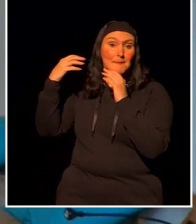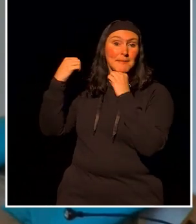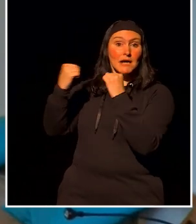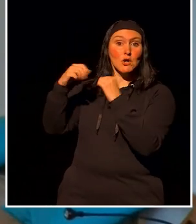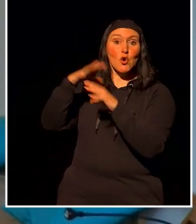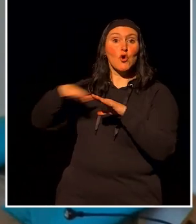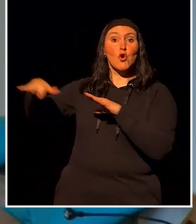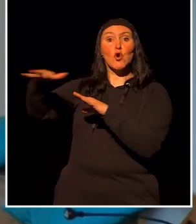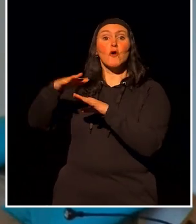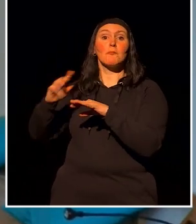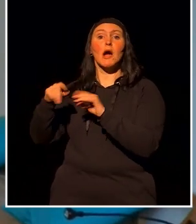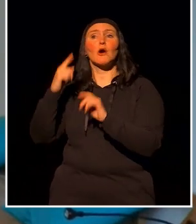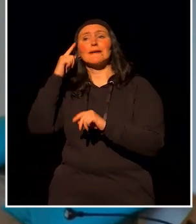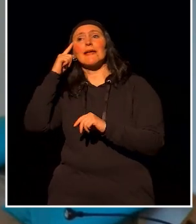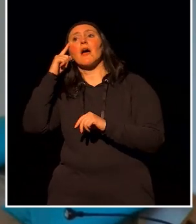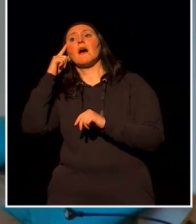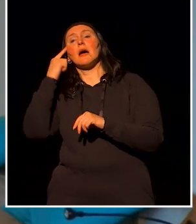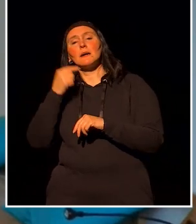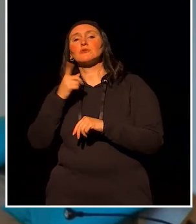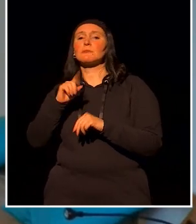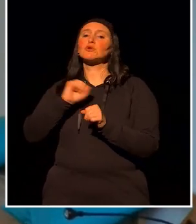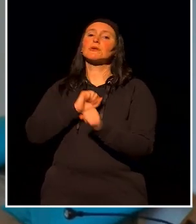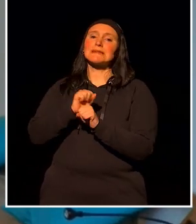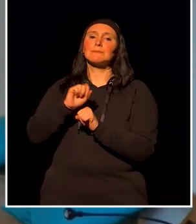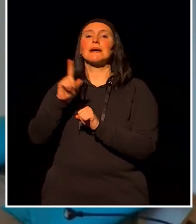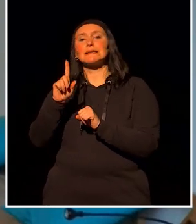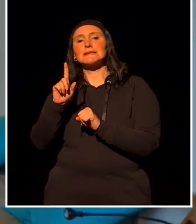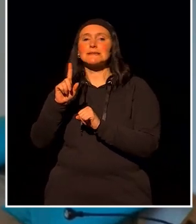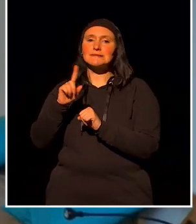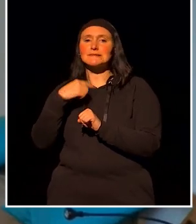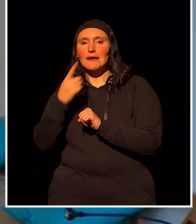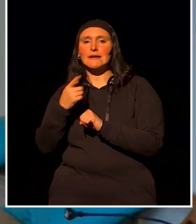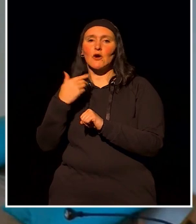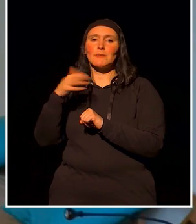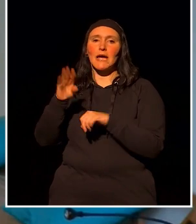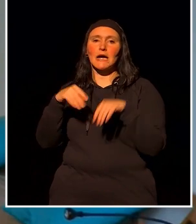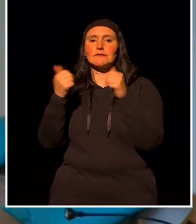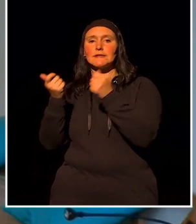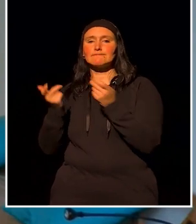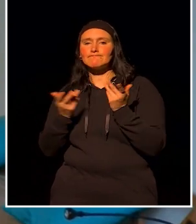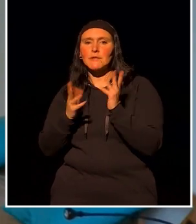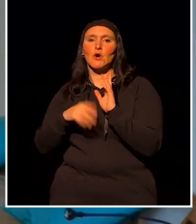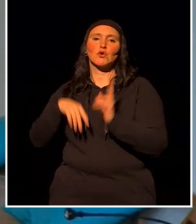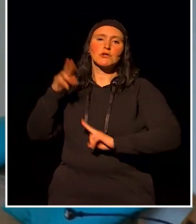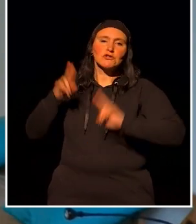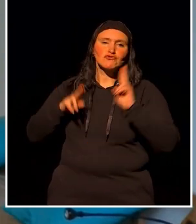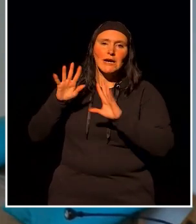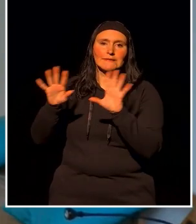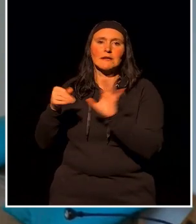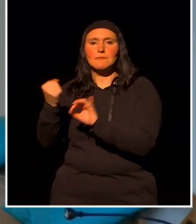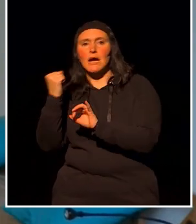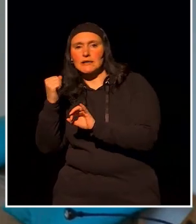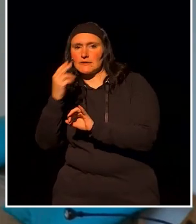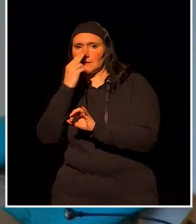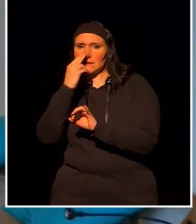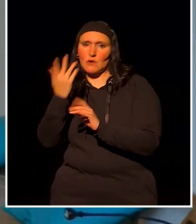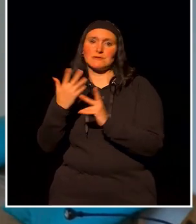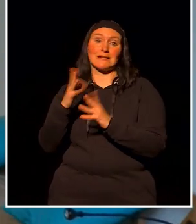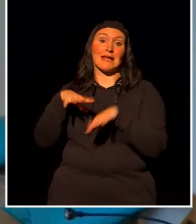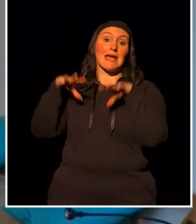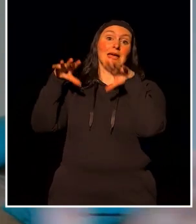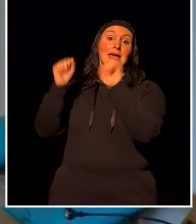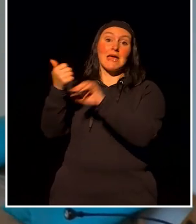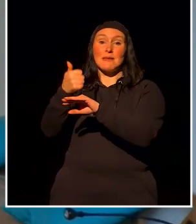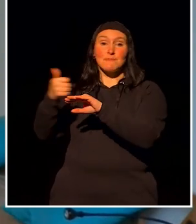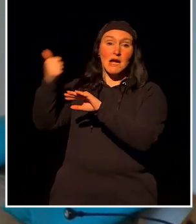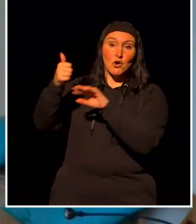viele Gestalten, die ein solches Imperium annehmen kann, unterscheiden. Es macht einen Unterschied, ob das ein zusammenhängendes Imperium ist oder